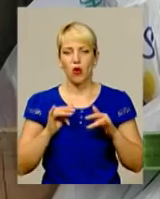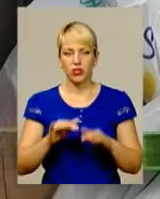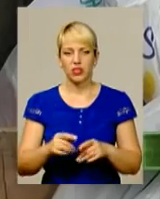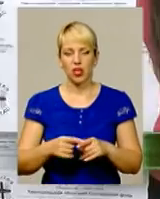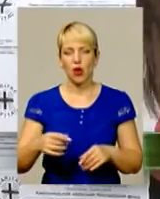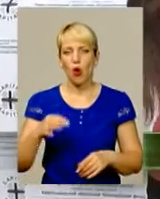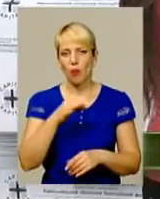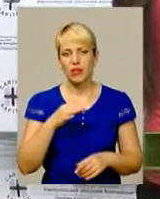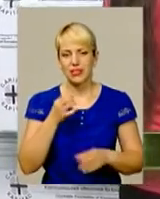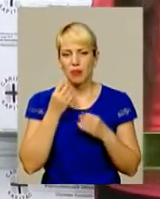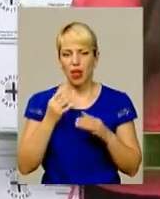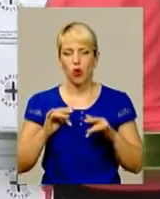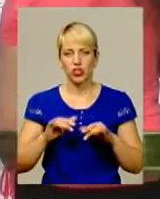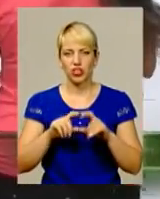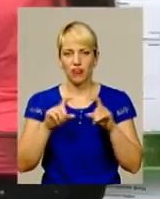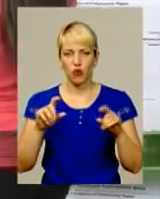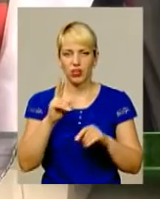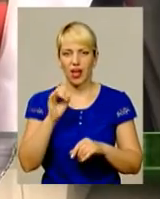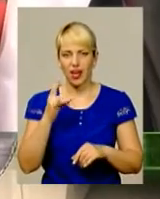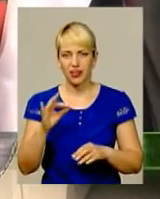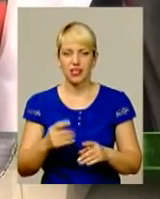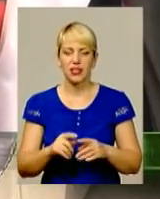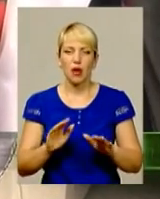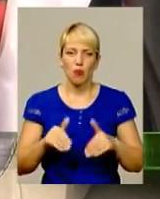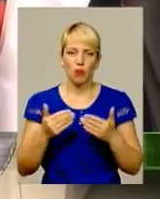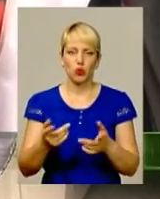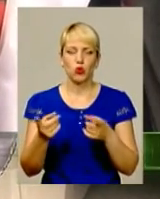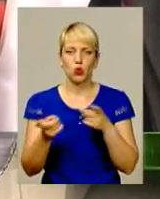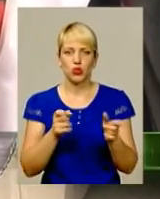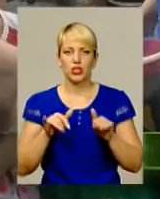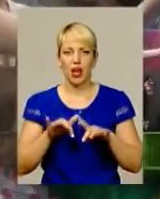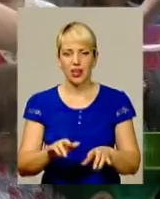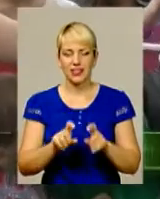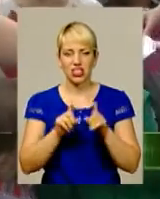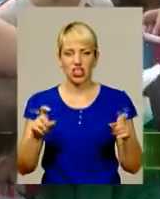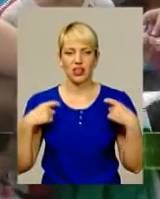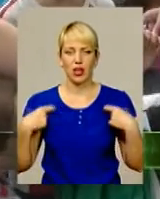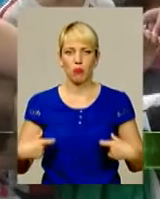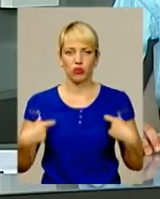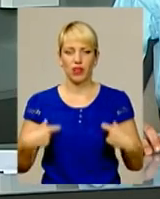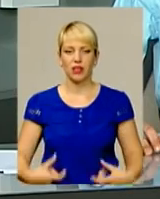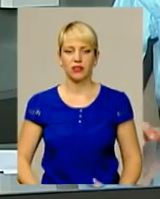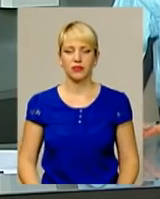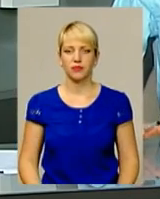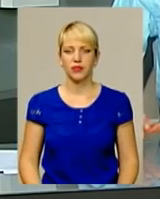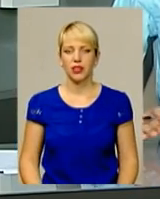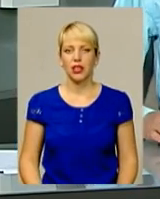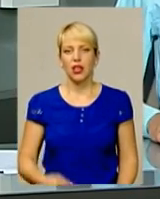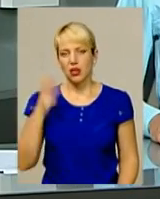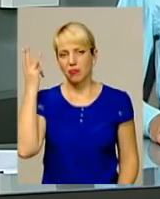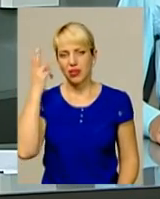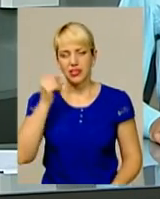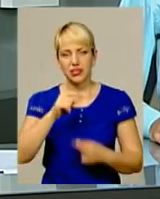Обласний благодійний фонд «Карітас» пропонує усім небайдужим долучитися до акції «Шкільний портфелик».